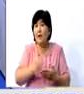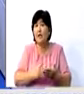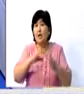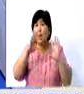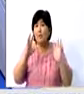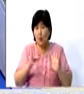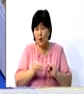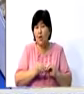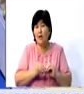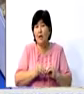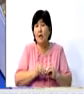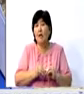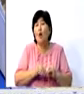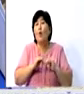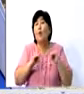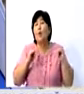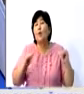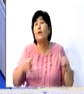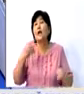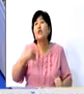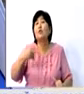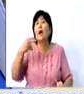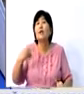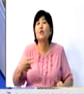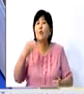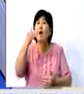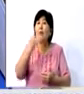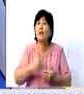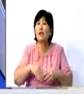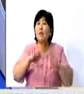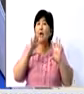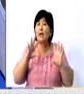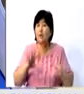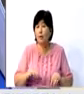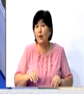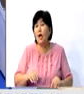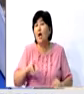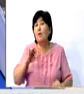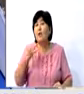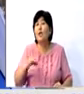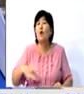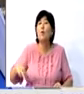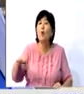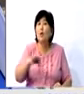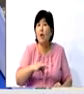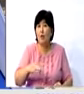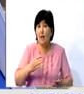бойынша өнерлеу дамыту 20-20 бағдарлама бойынша Мерей мөлтек ауданында